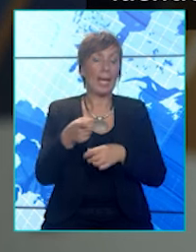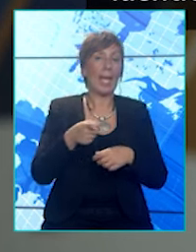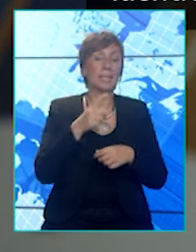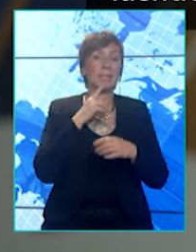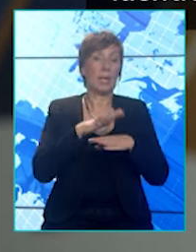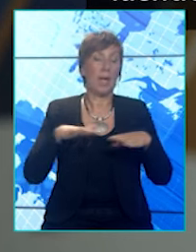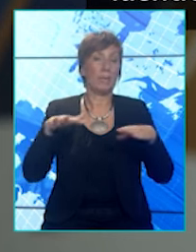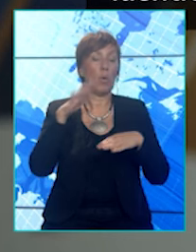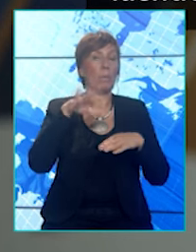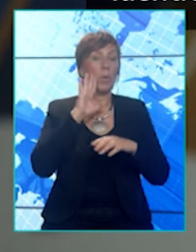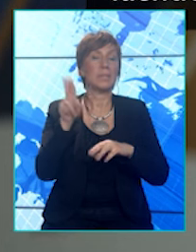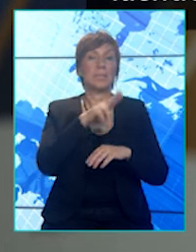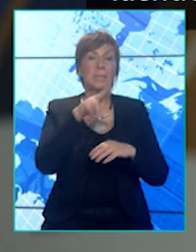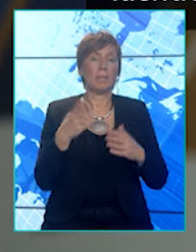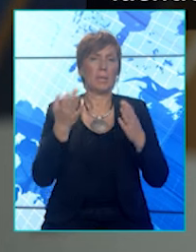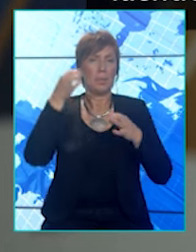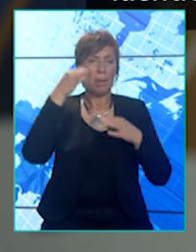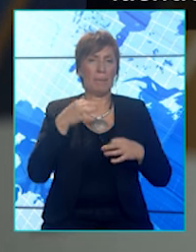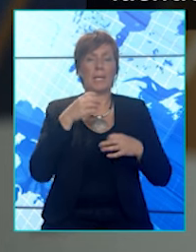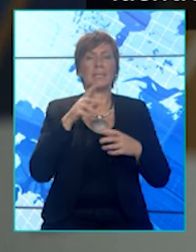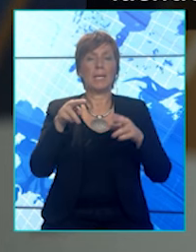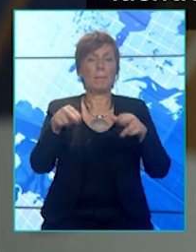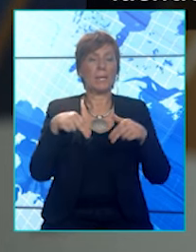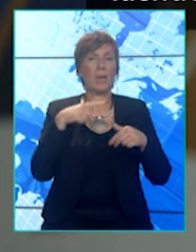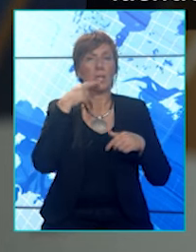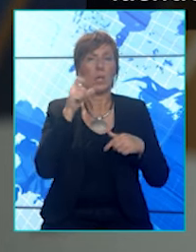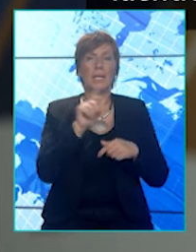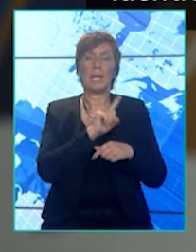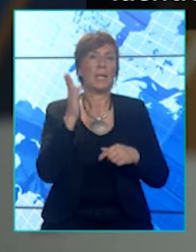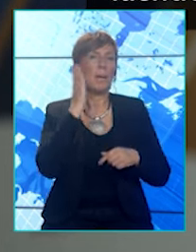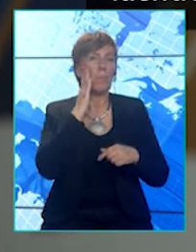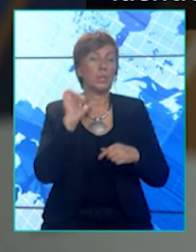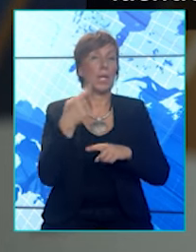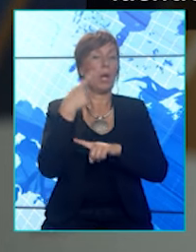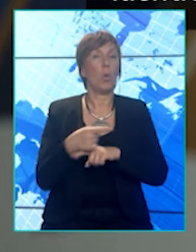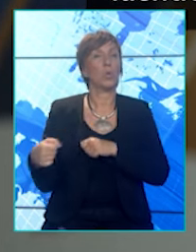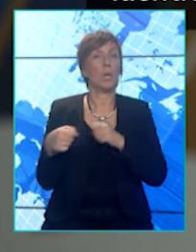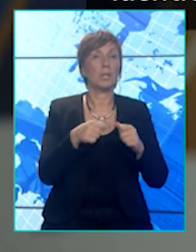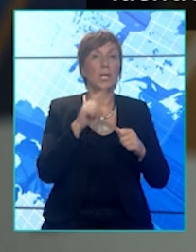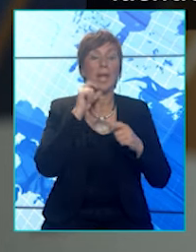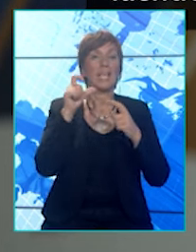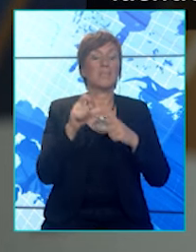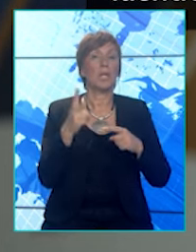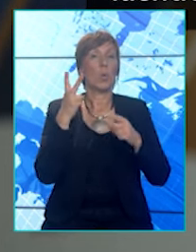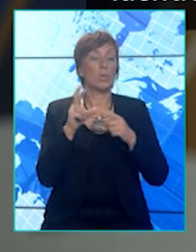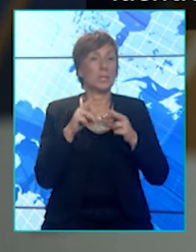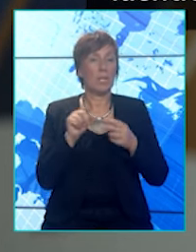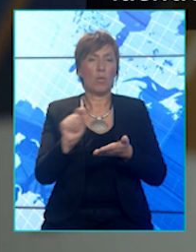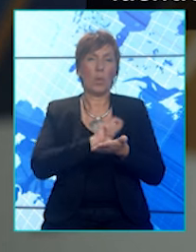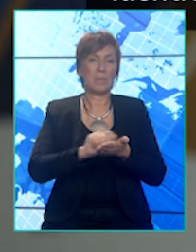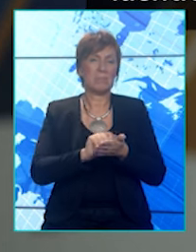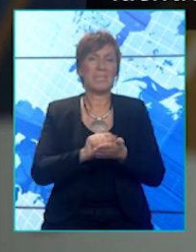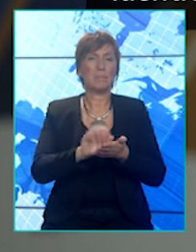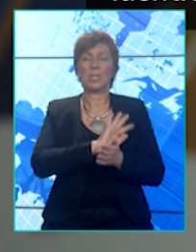Hercegovine. Zabranu himne Bože pravde prihvatio je riječima da nije fer jer je odluka donesena na Svetog Savu. Izbrisao je